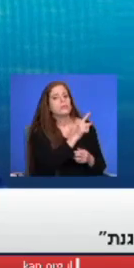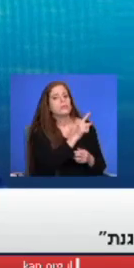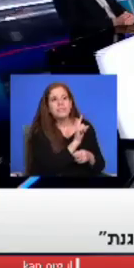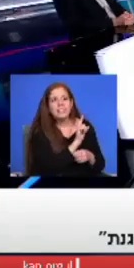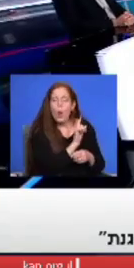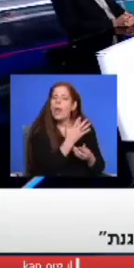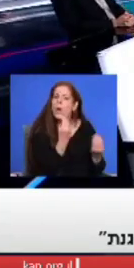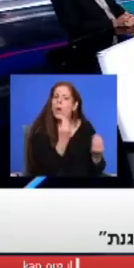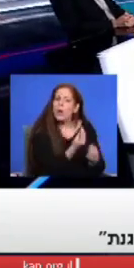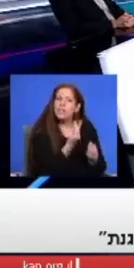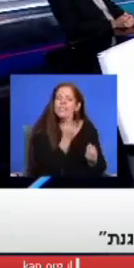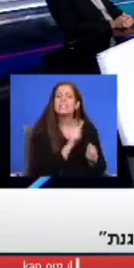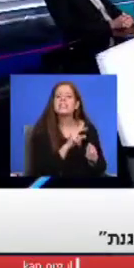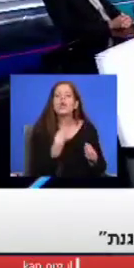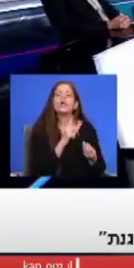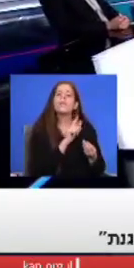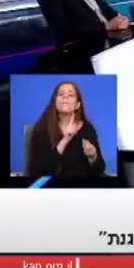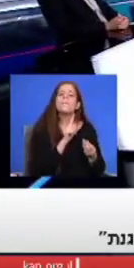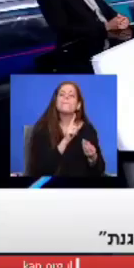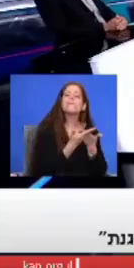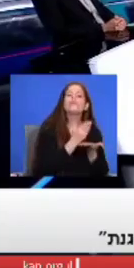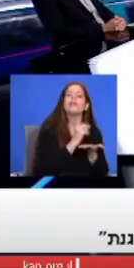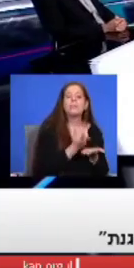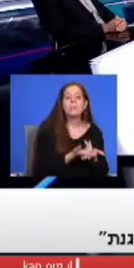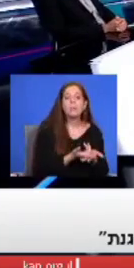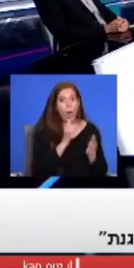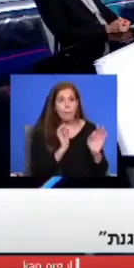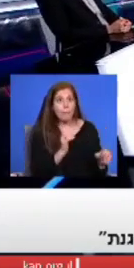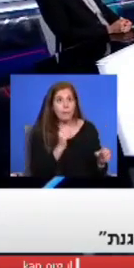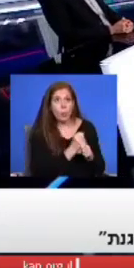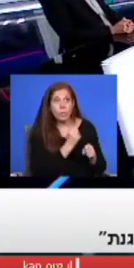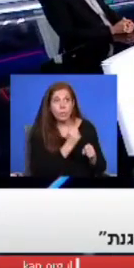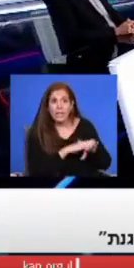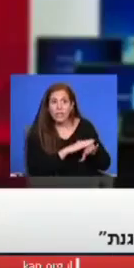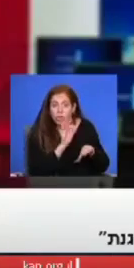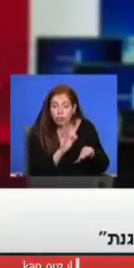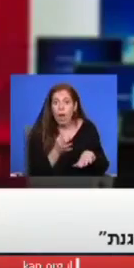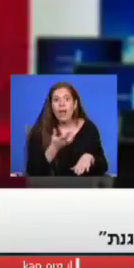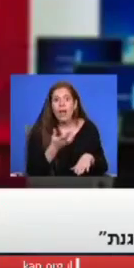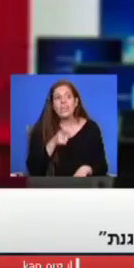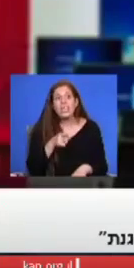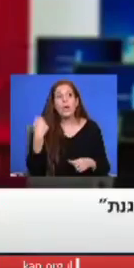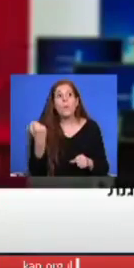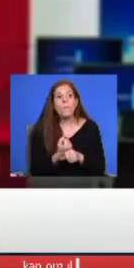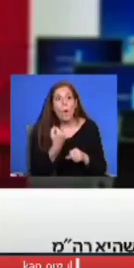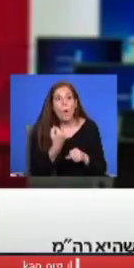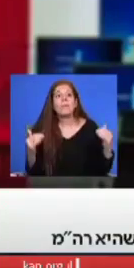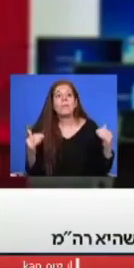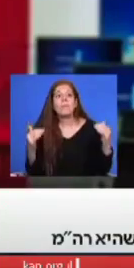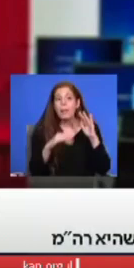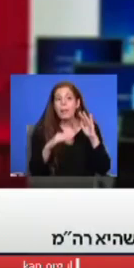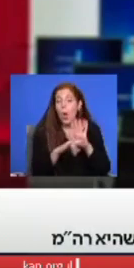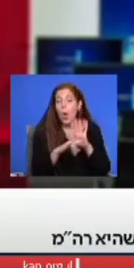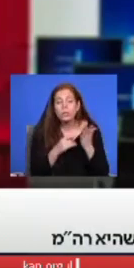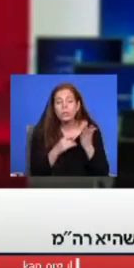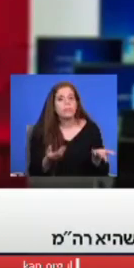צריך להיות מי משרת את מי? אולי היא באמת עושה את תפקידה, והיא פועלת בהתאם לחוק. לא